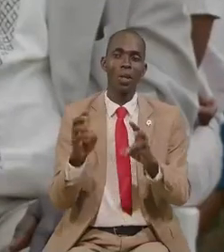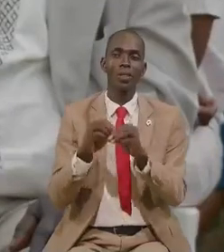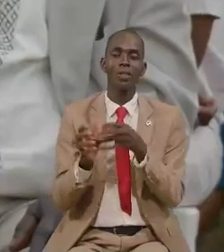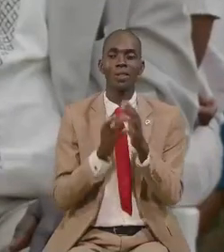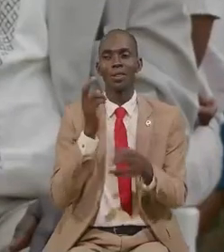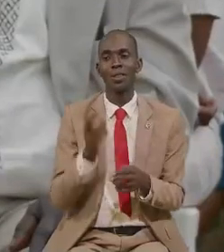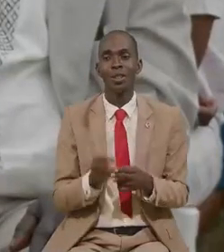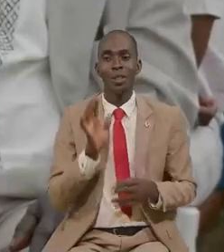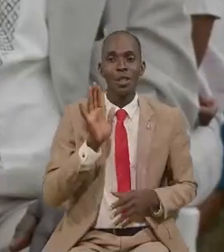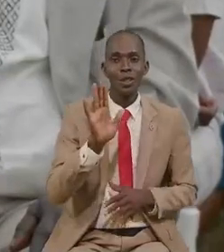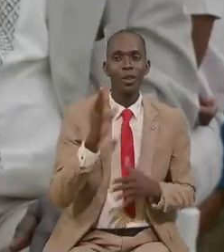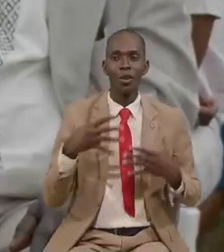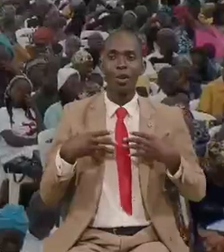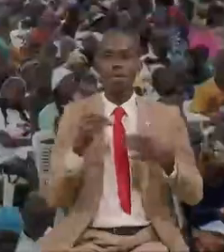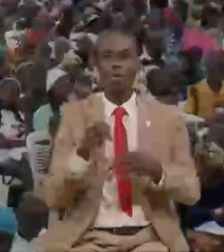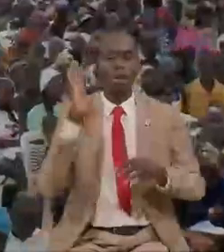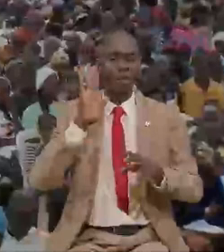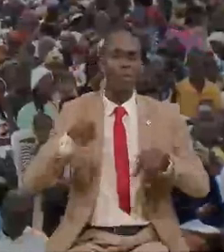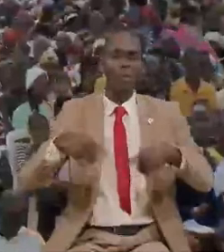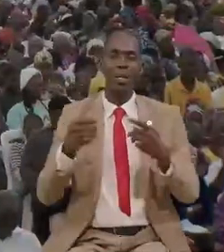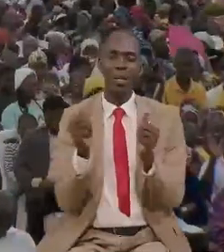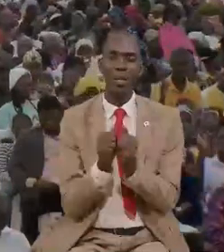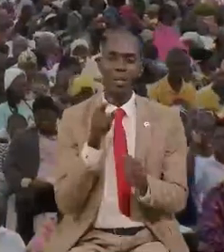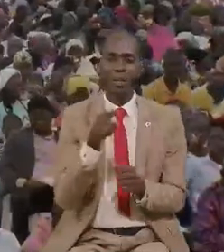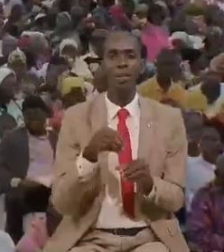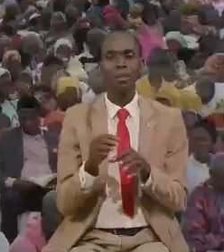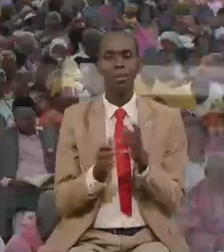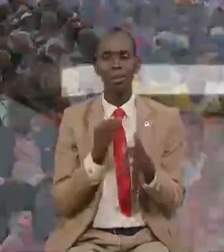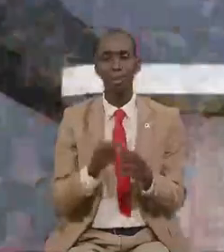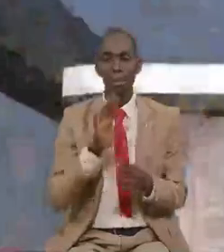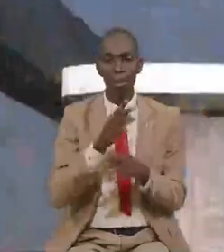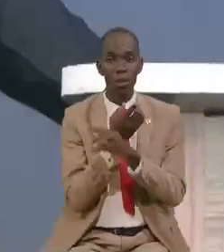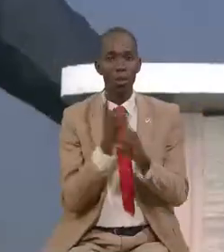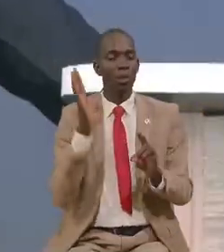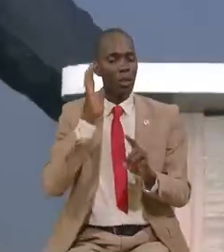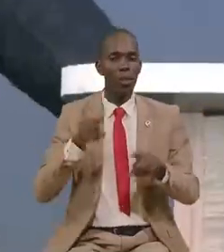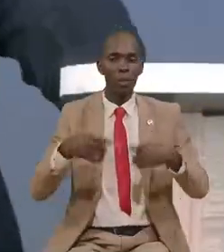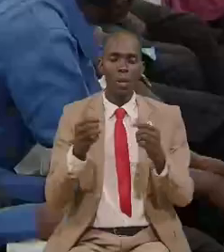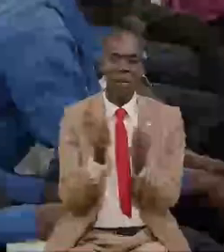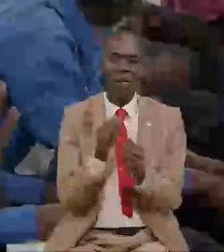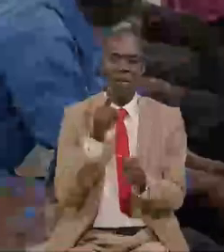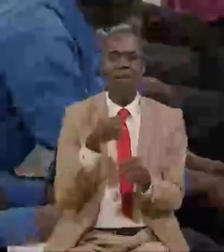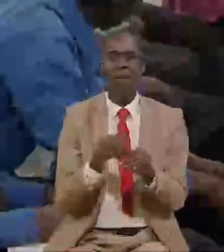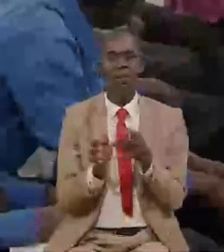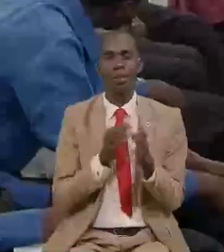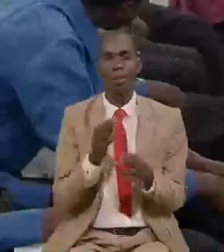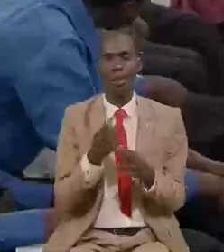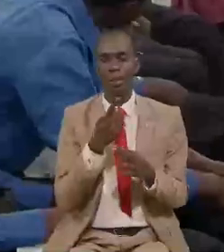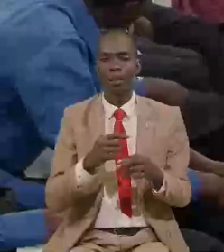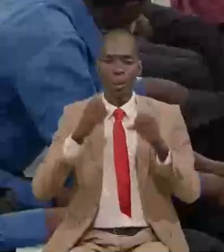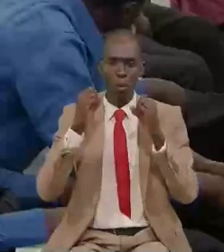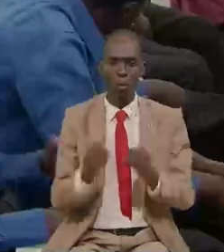Ta guérison ira avec toi. Ta délivrance ira avec toi. La puissance de